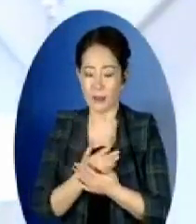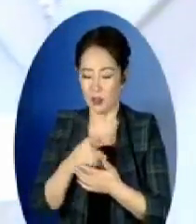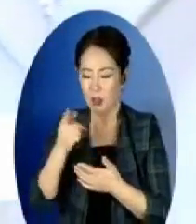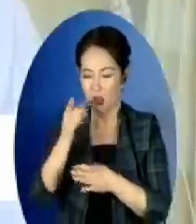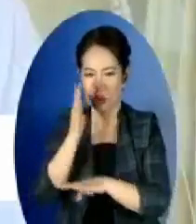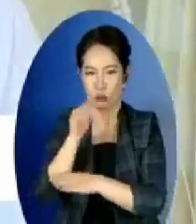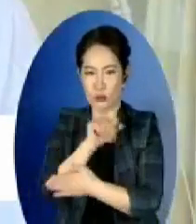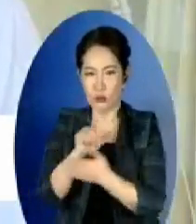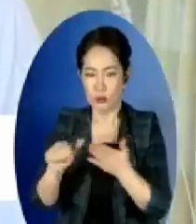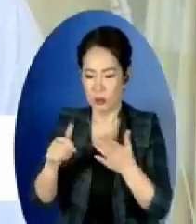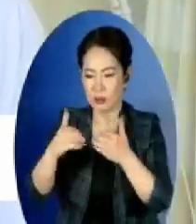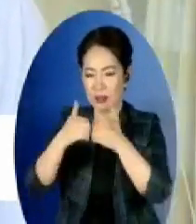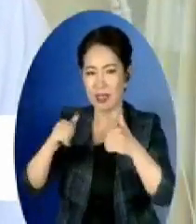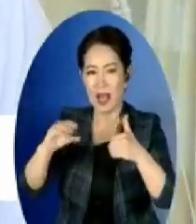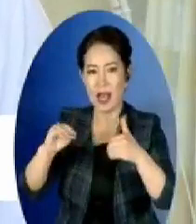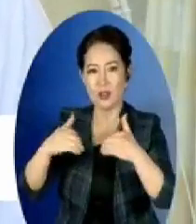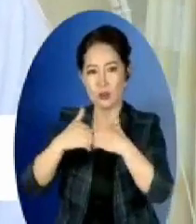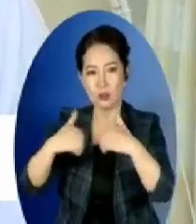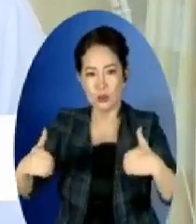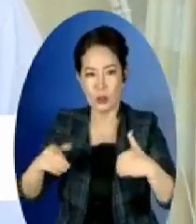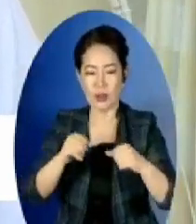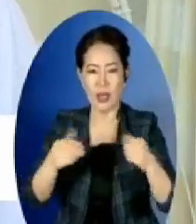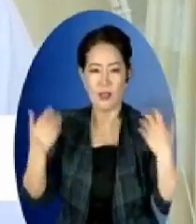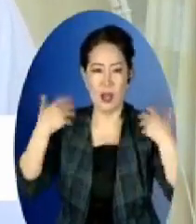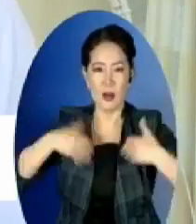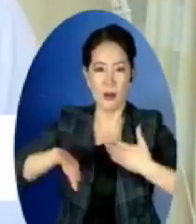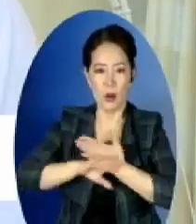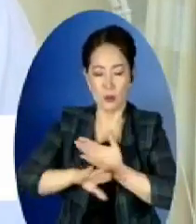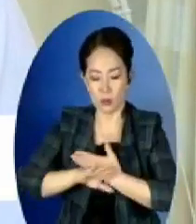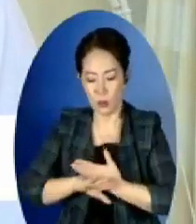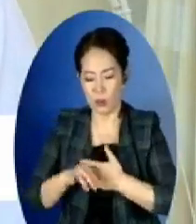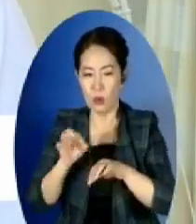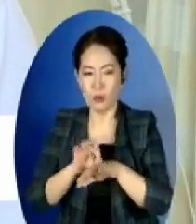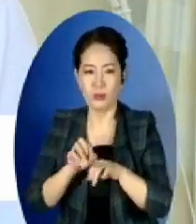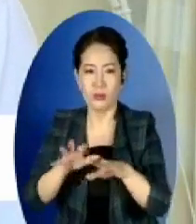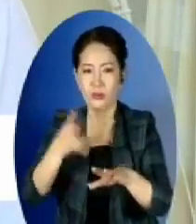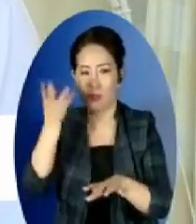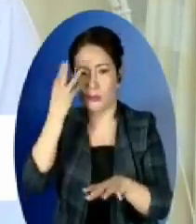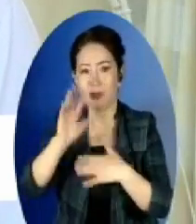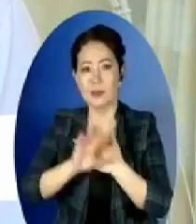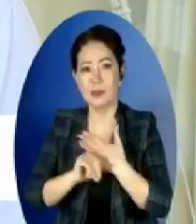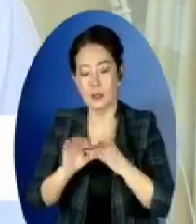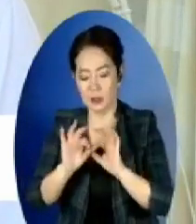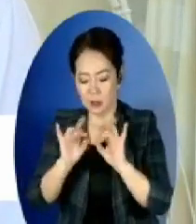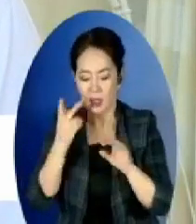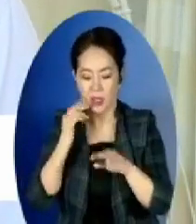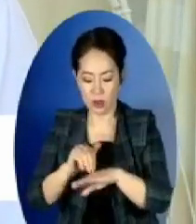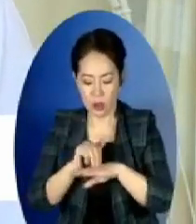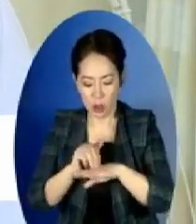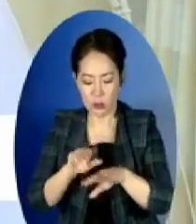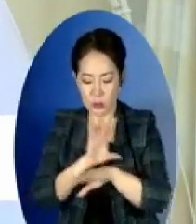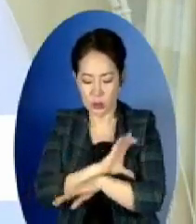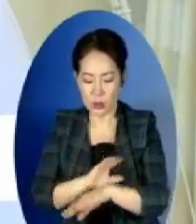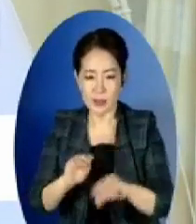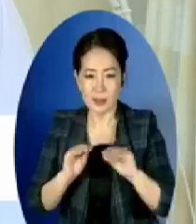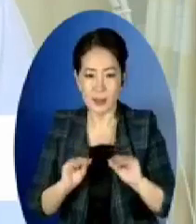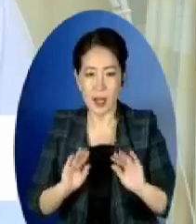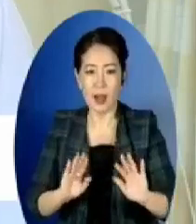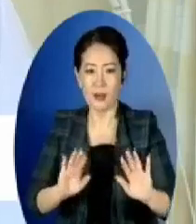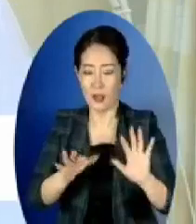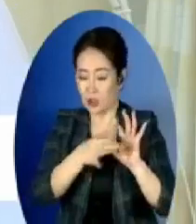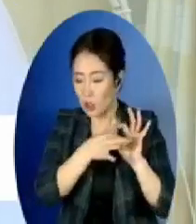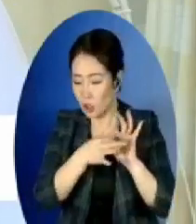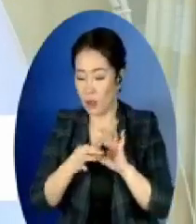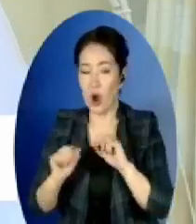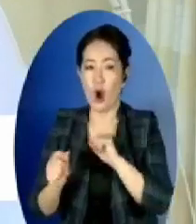хүнээ яаж тусгаарлах уу, яаж хамгаалах уу, зөмсгүү, яаж халдварыг тархахгүй байх уу талаар ерөнхийдөө тогтмол сургалт хийж байгаа. Тэрнтэйгээ холбоотойгоор